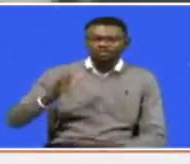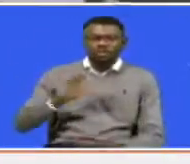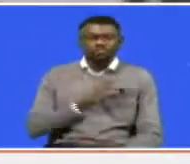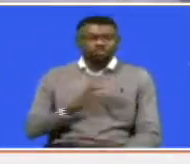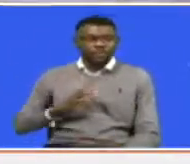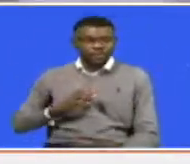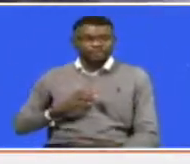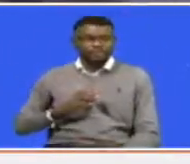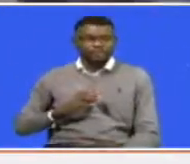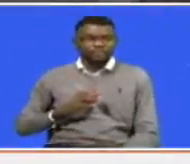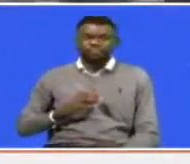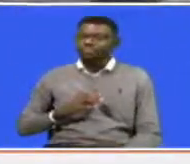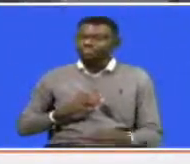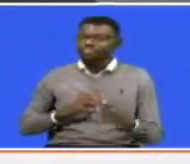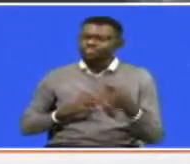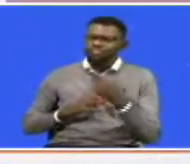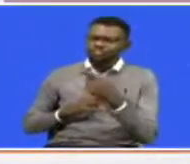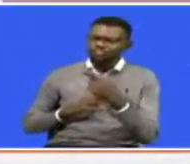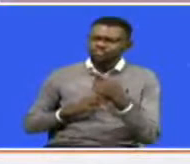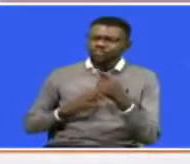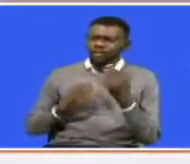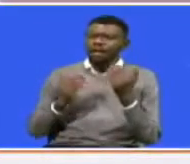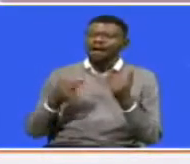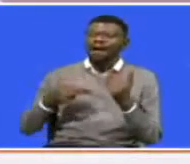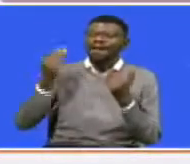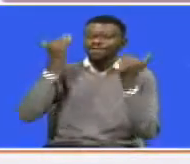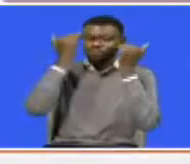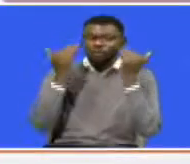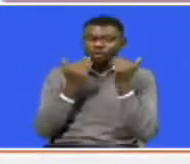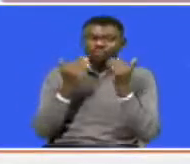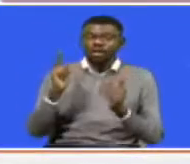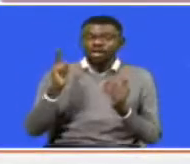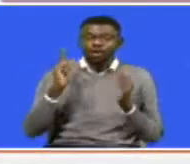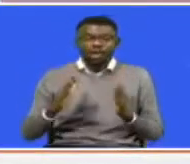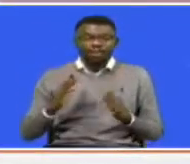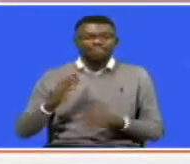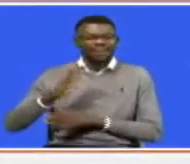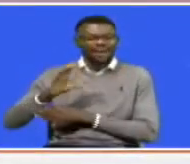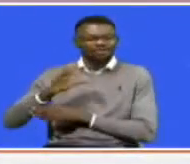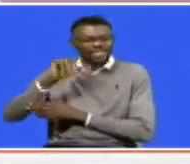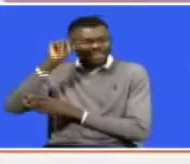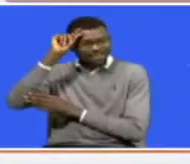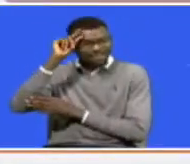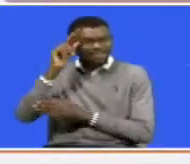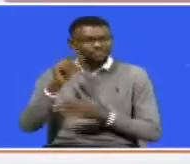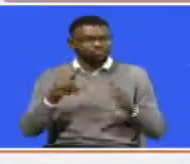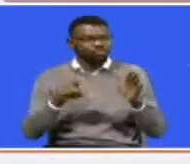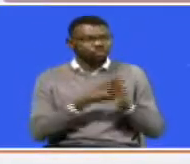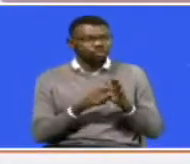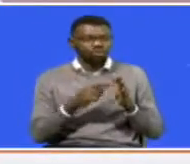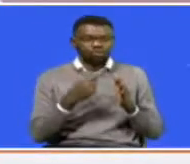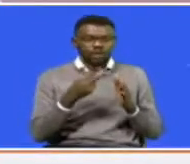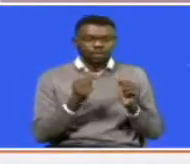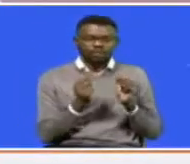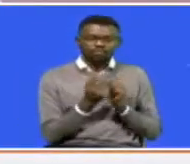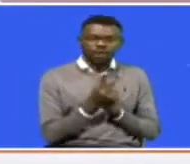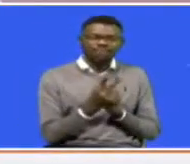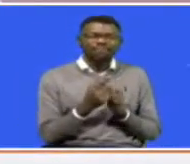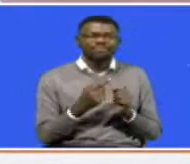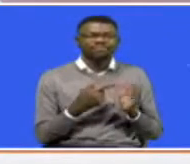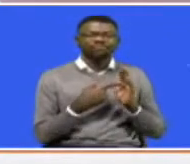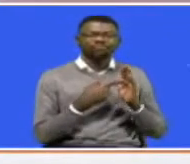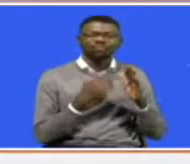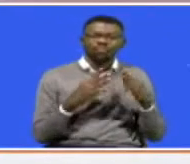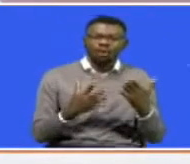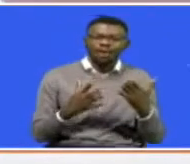Kipkoech Ngetich is a high court advocate. Sheria ya County Government Act of 2012 ambayo inasema kwamba wale watu ambao